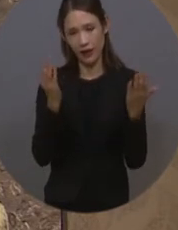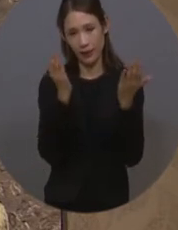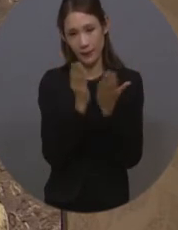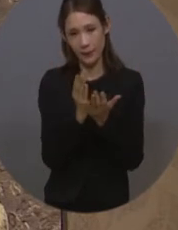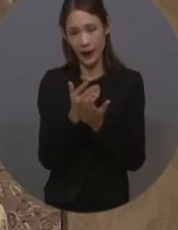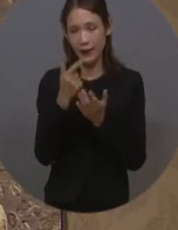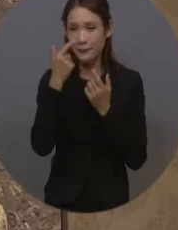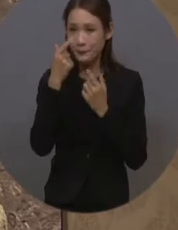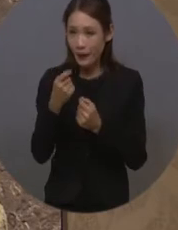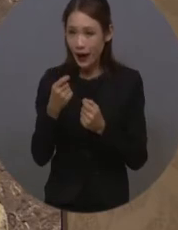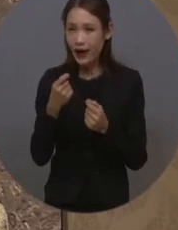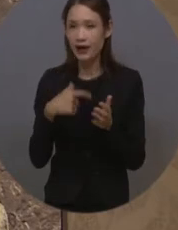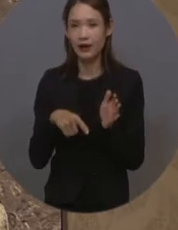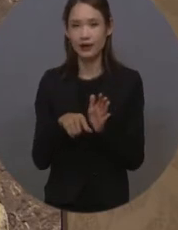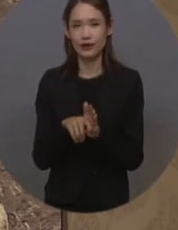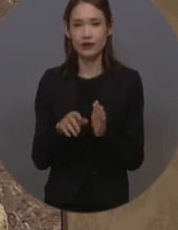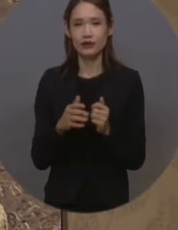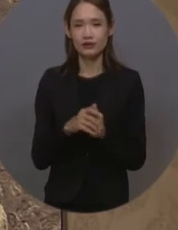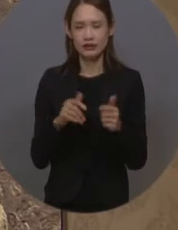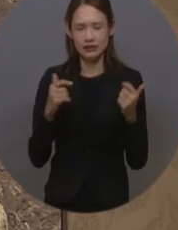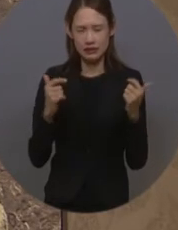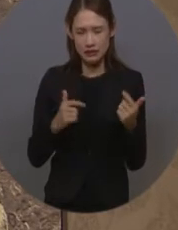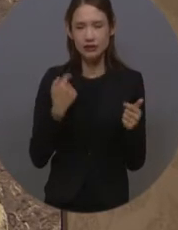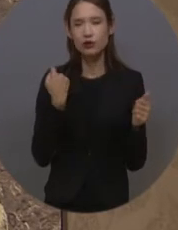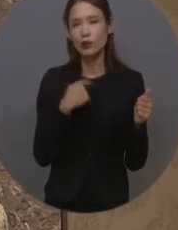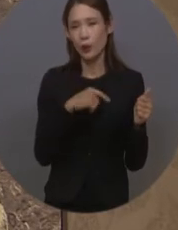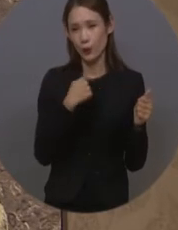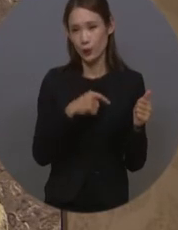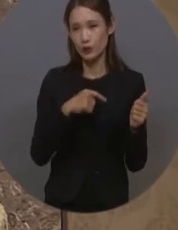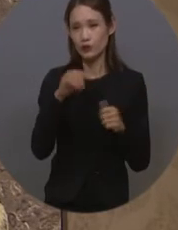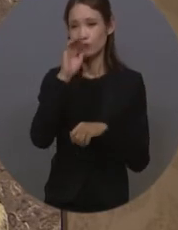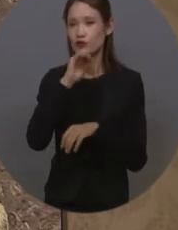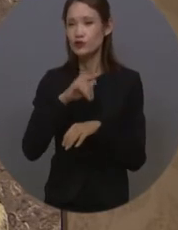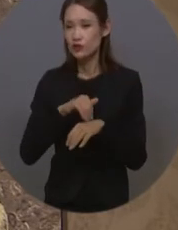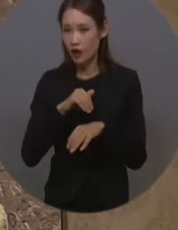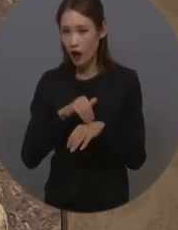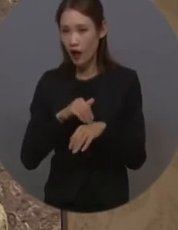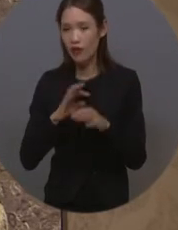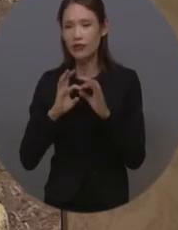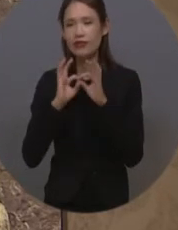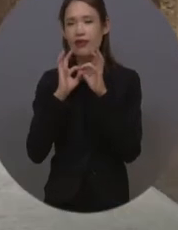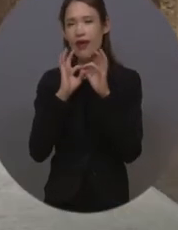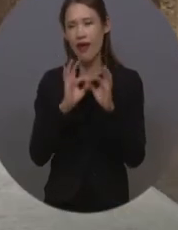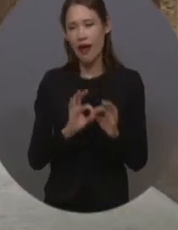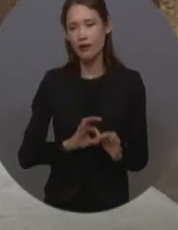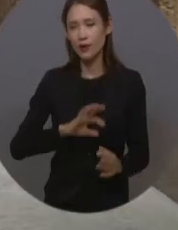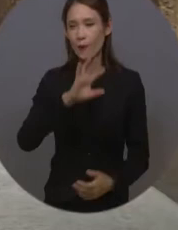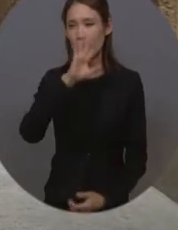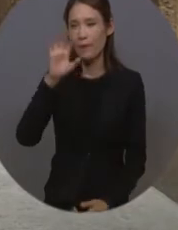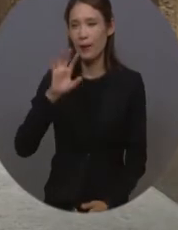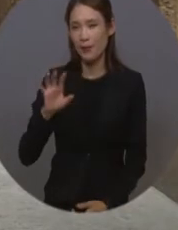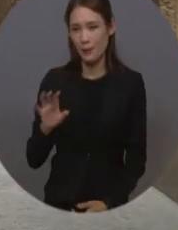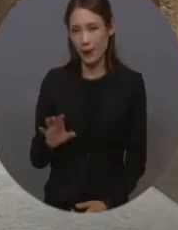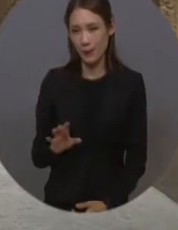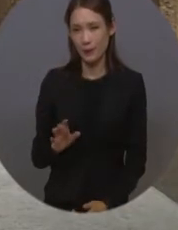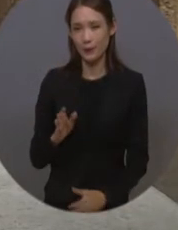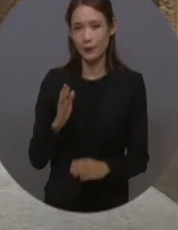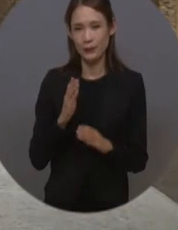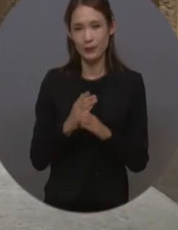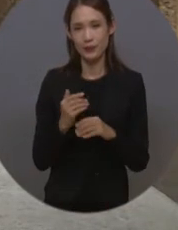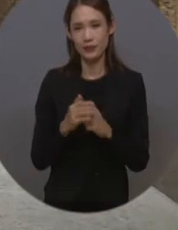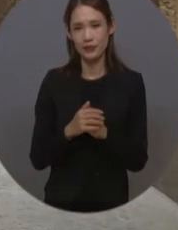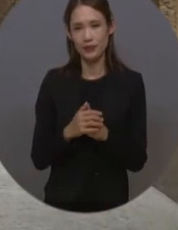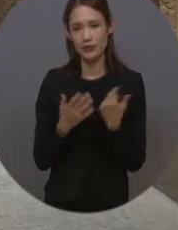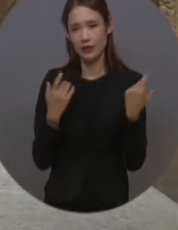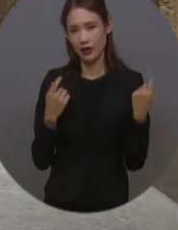박자에 맞게끔 늘 교육과 훈련을 계속해서 반복하고 있기 때문에 네네. 아마도 이제 그런